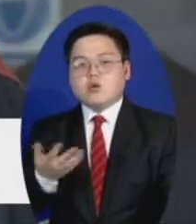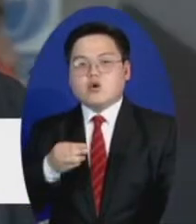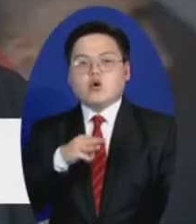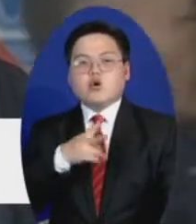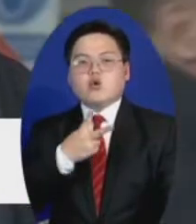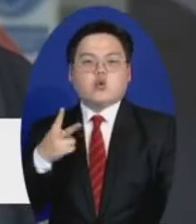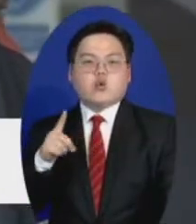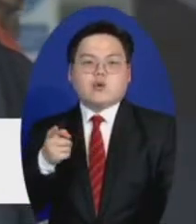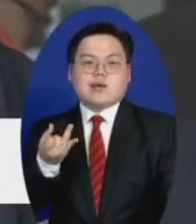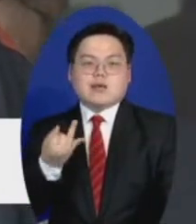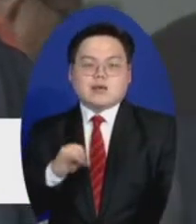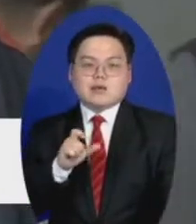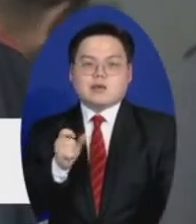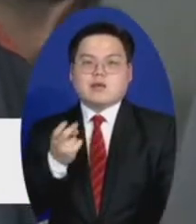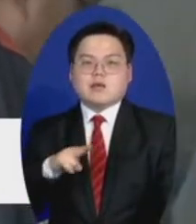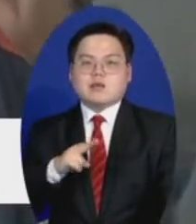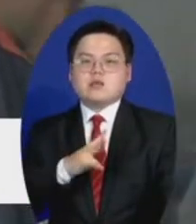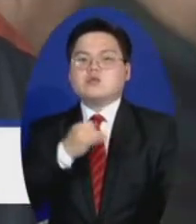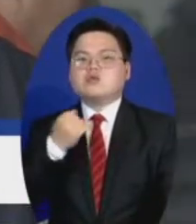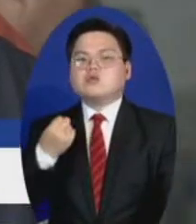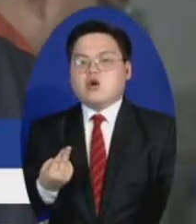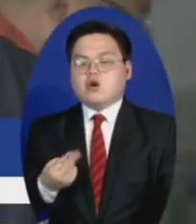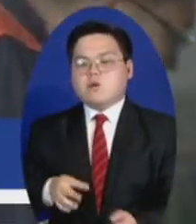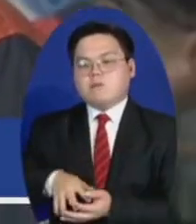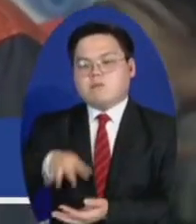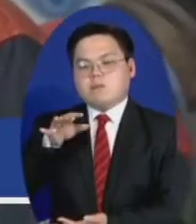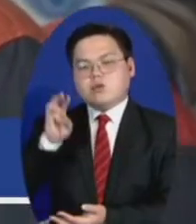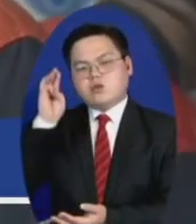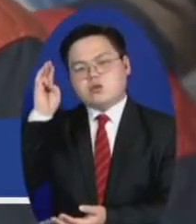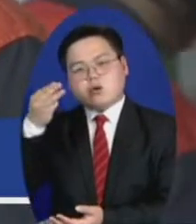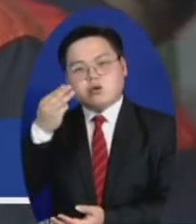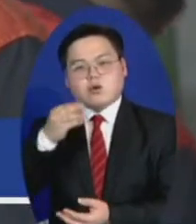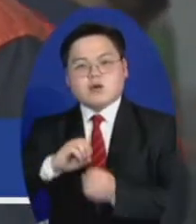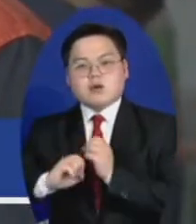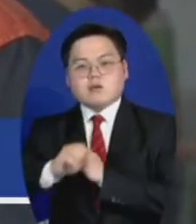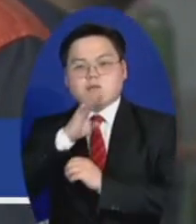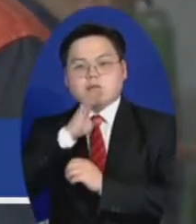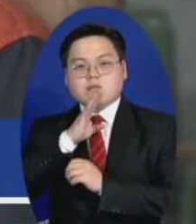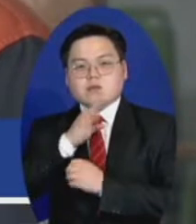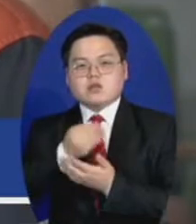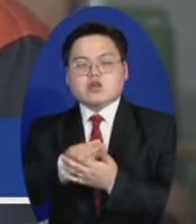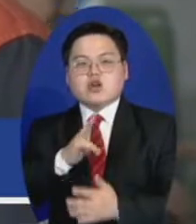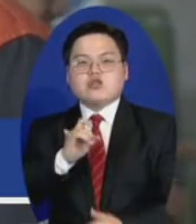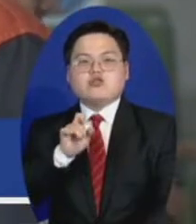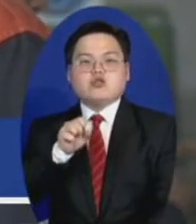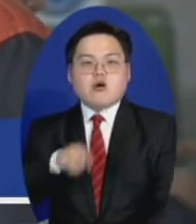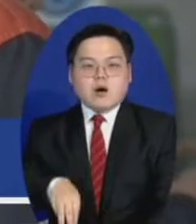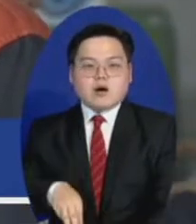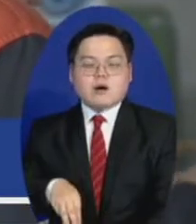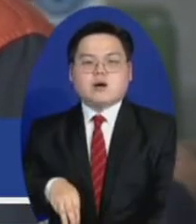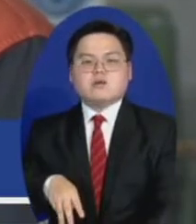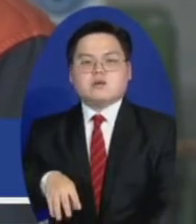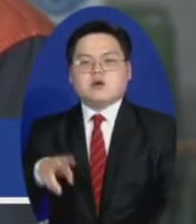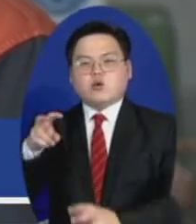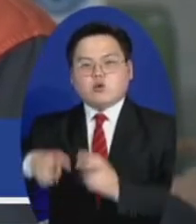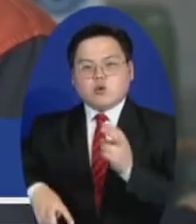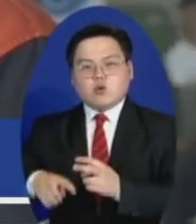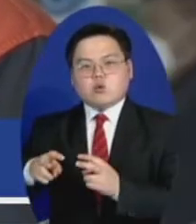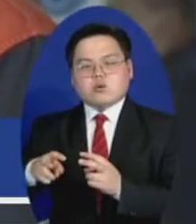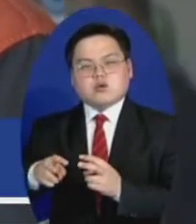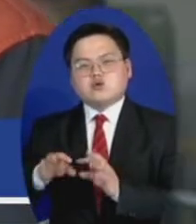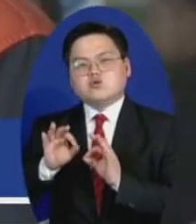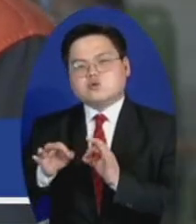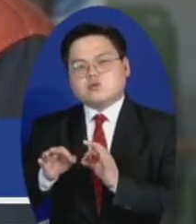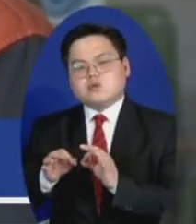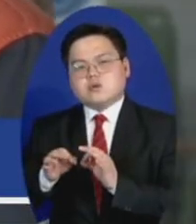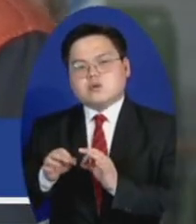энэ түүхий эдийн нөөцийн хувьд бол маш тодорхой зохицуулалтаар ингээд ажиллаж байгаа энэ нэмэн хөдөө шингэс суулгуурхан бүтээгдэхүүн боловсруулах үйлдвэрүүдэд хангуул